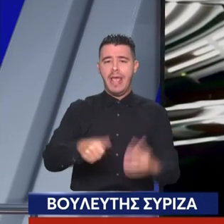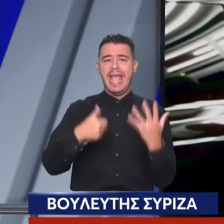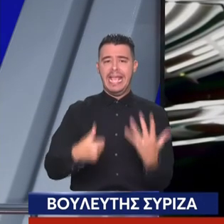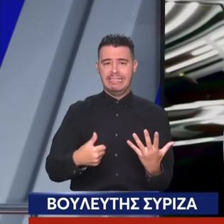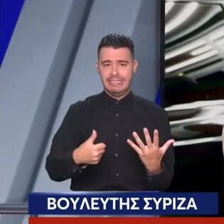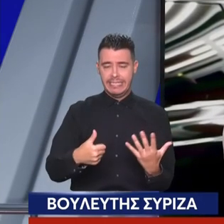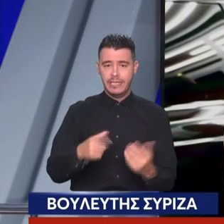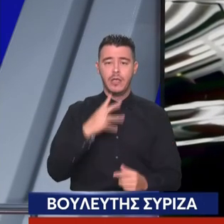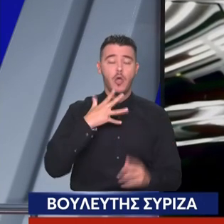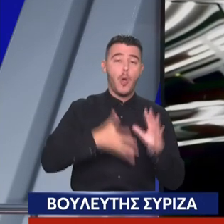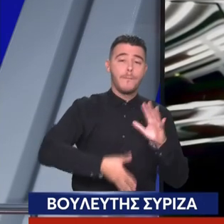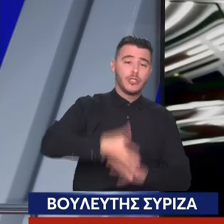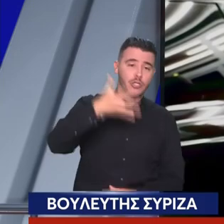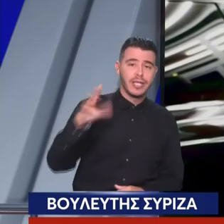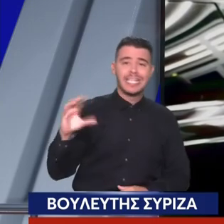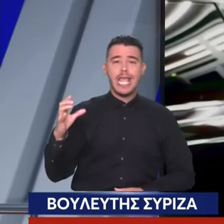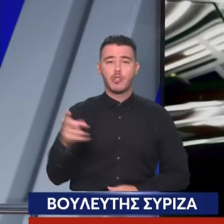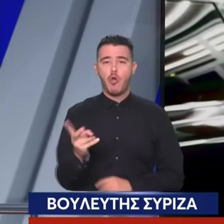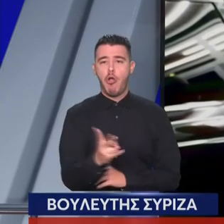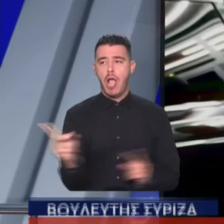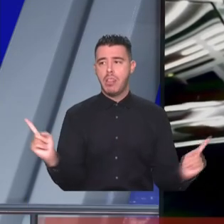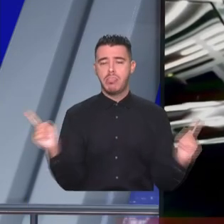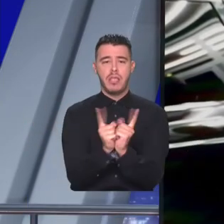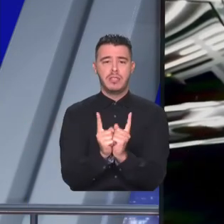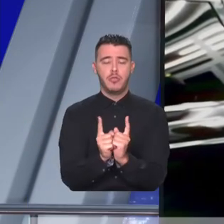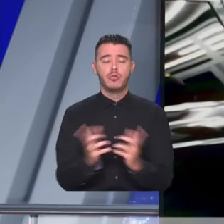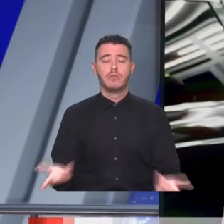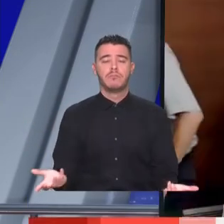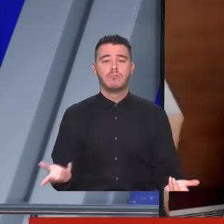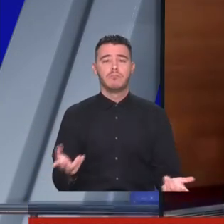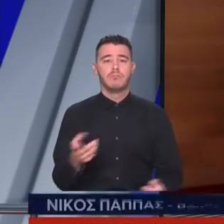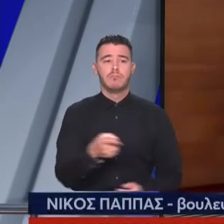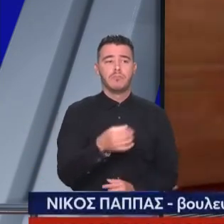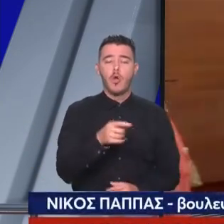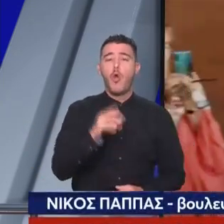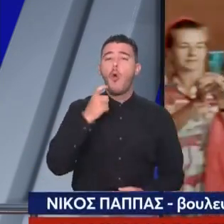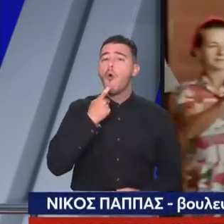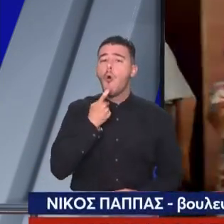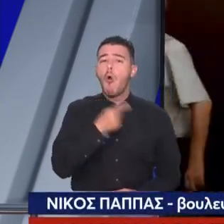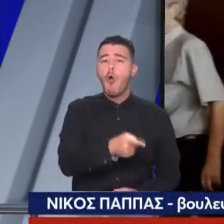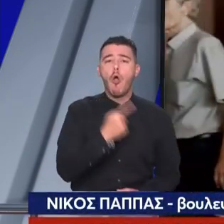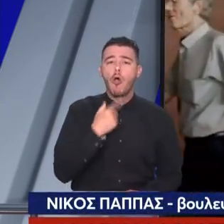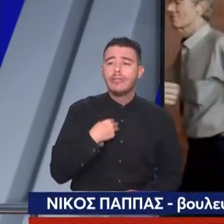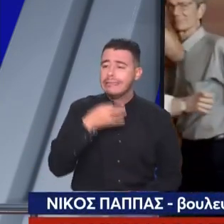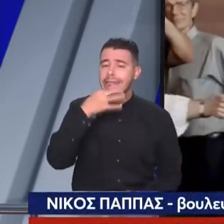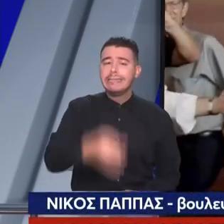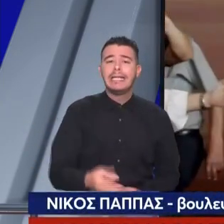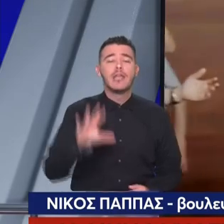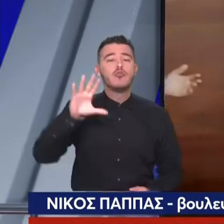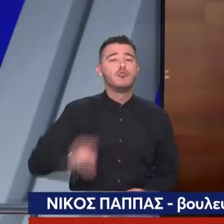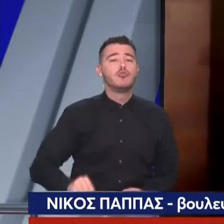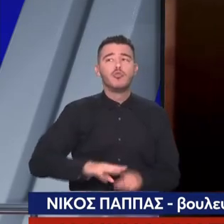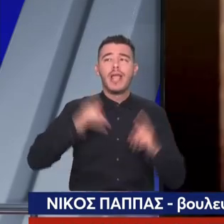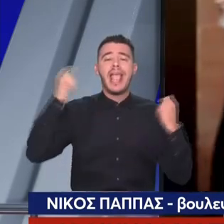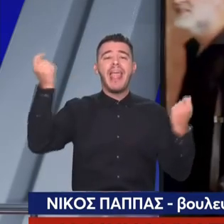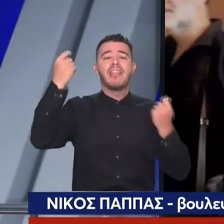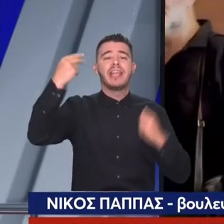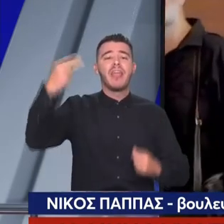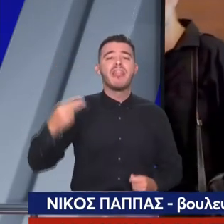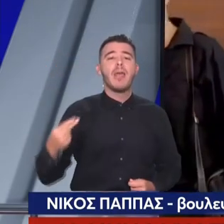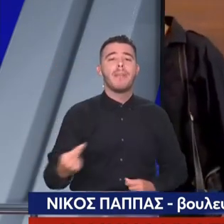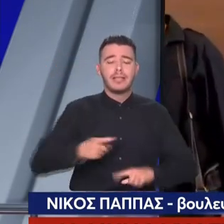ο κ. Κασελάκης που ζητάτε από τους πολίτες να πάνε να ψηφίσουν και να ψηφίσουν υπέρ του. Και το λέω και εσάς και εσείς το